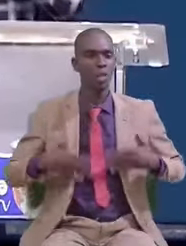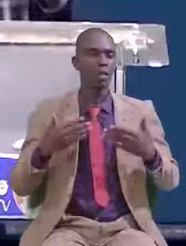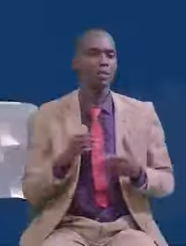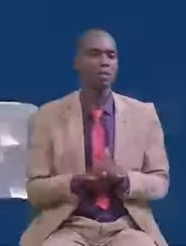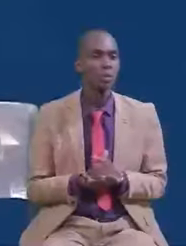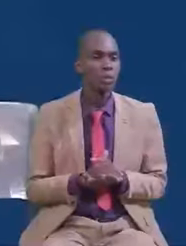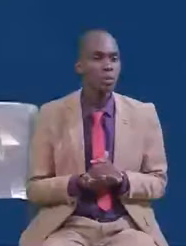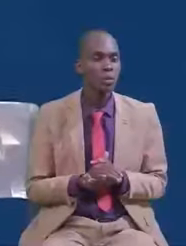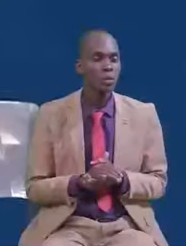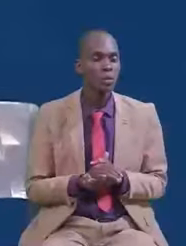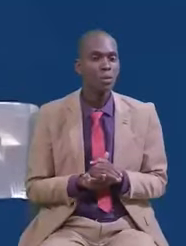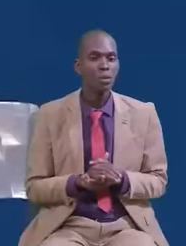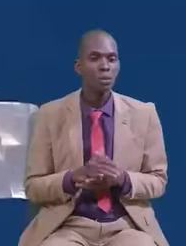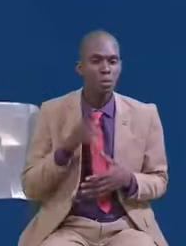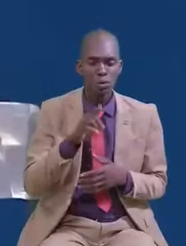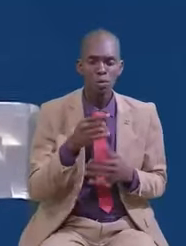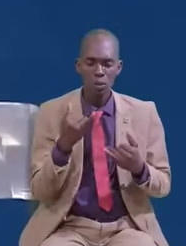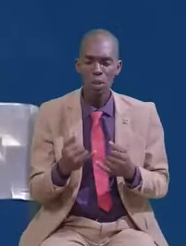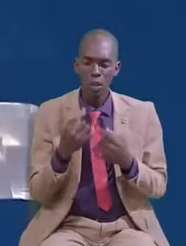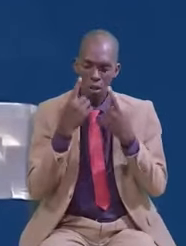Et tu as pleuré en secret.